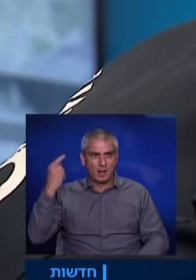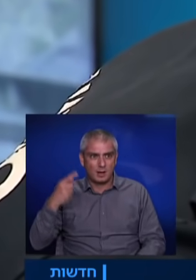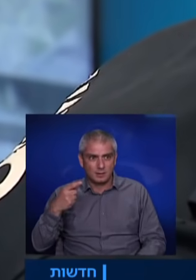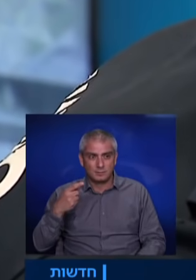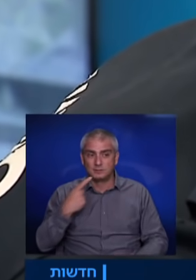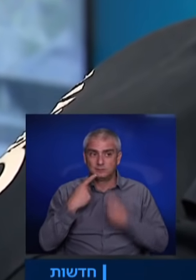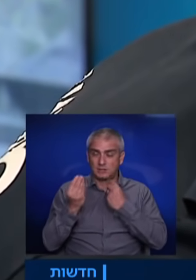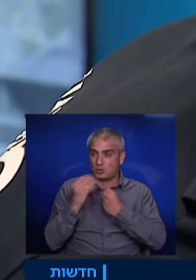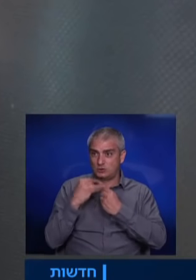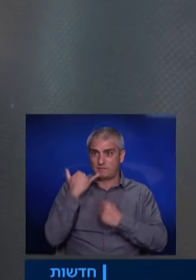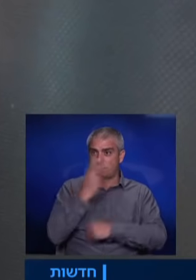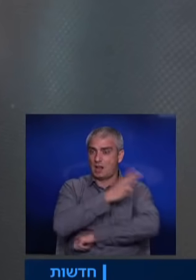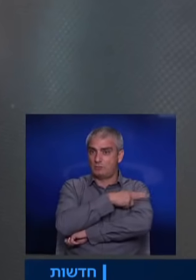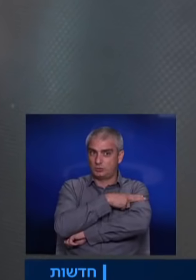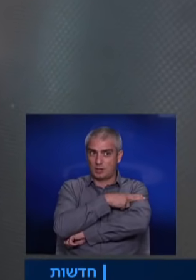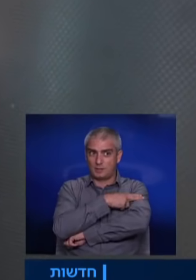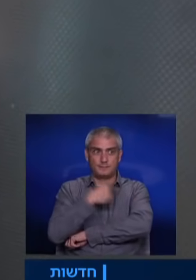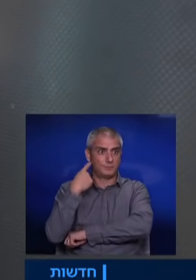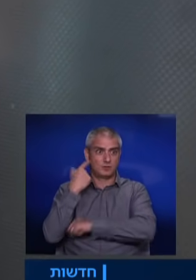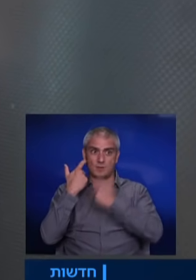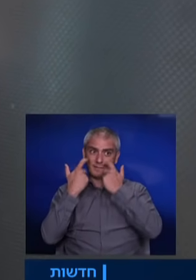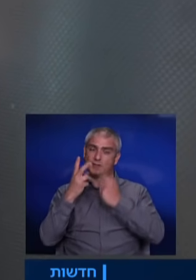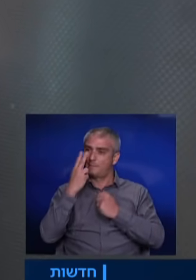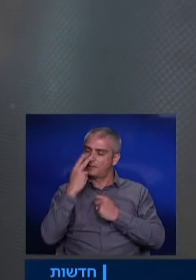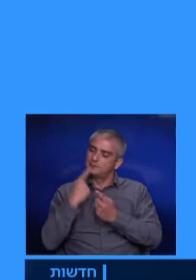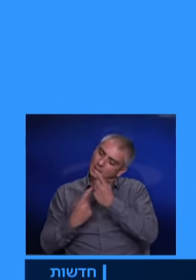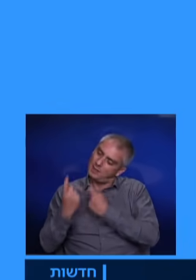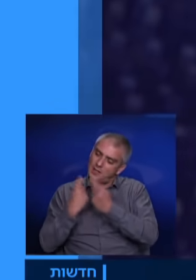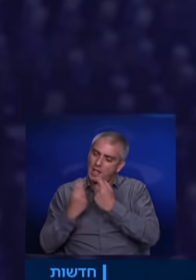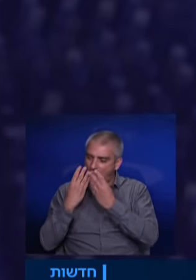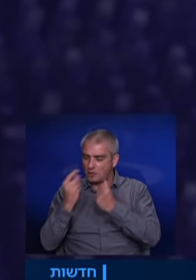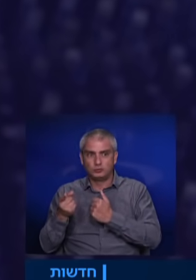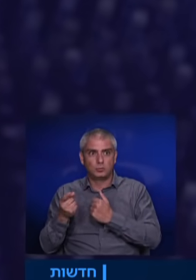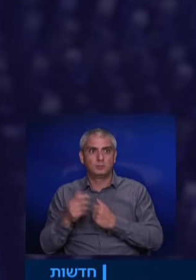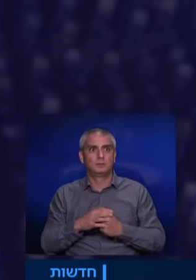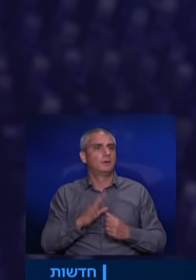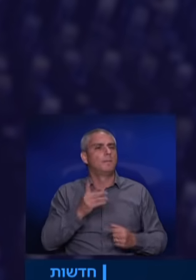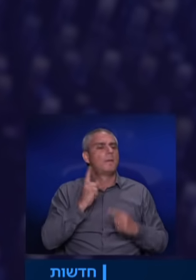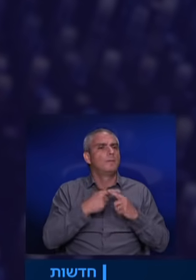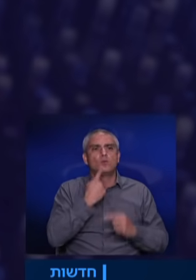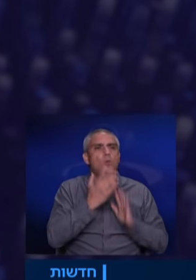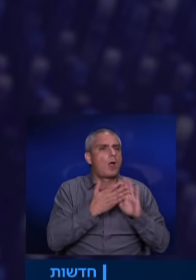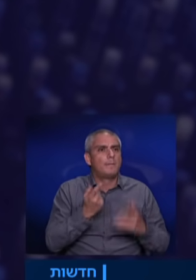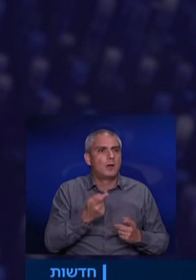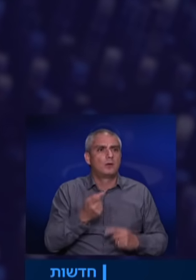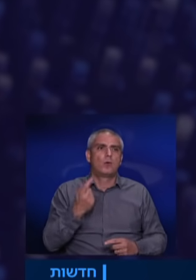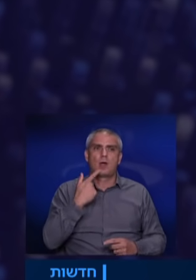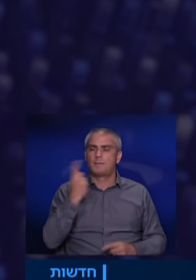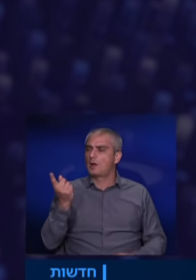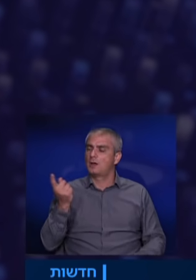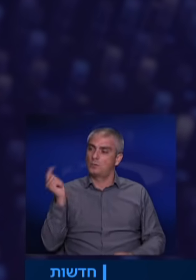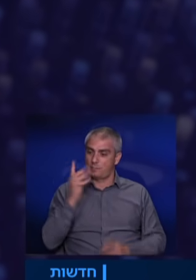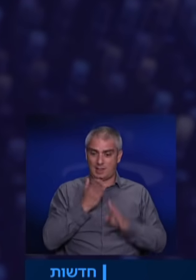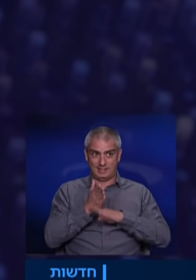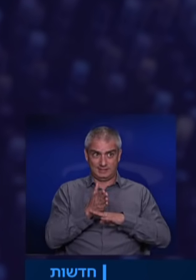בשיחה נוספת למוקד המשטרה נשמע מאבטח מנסה לדובב את החשוד. מה בדיוק הוא אמר? הוא הגיע